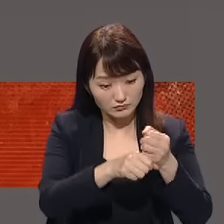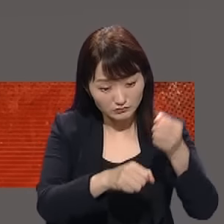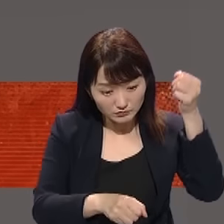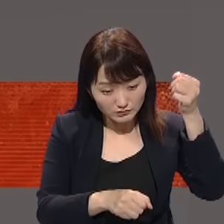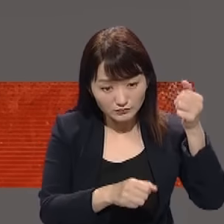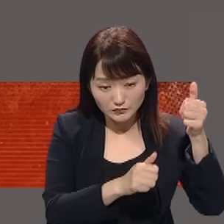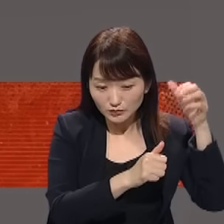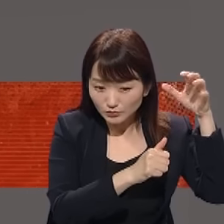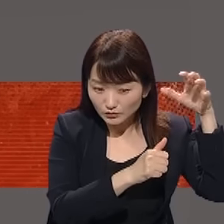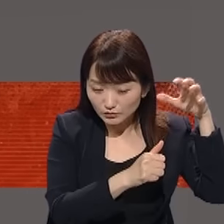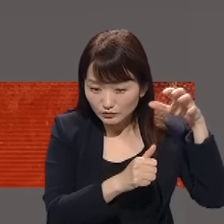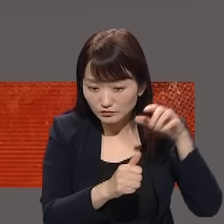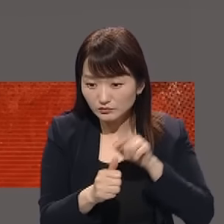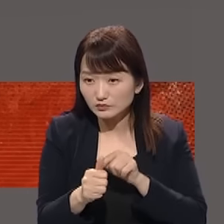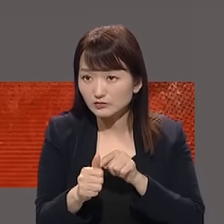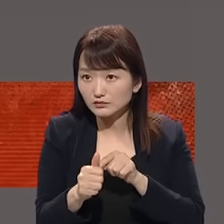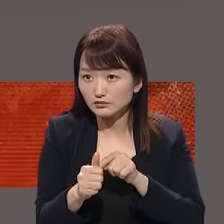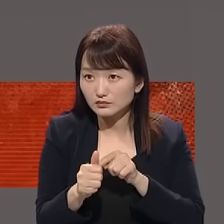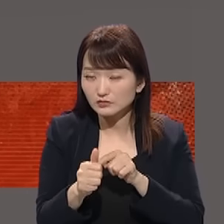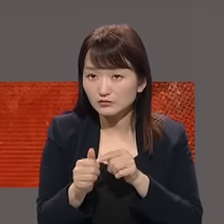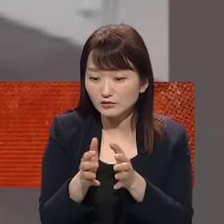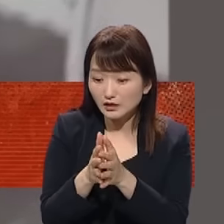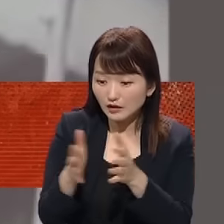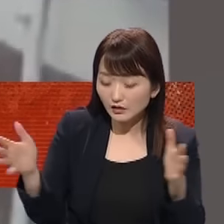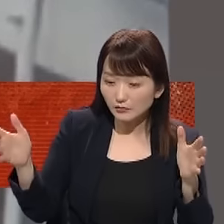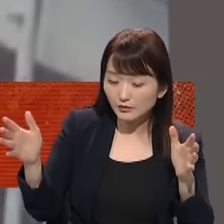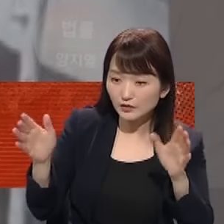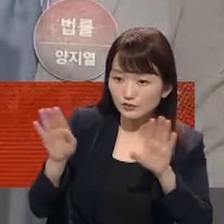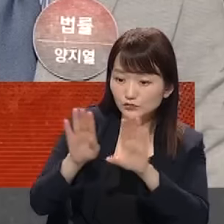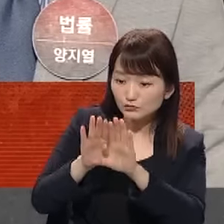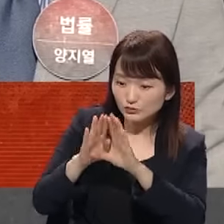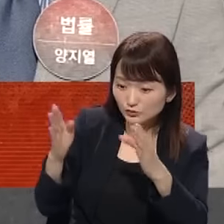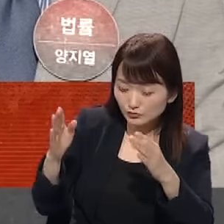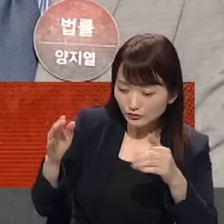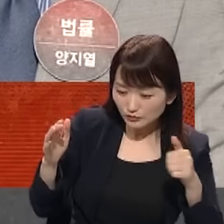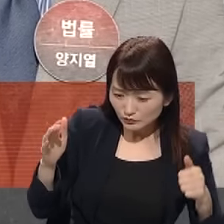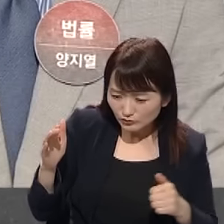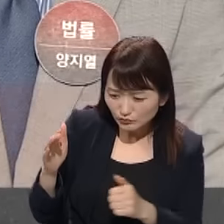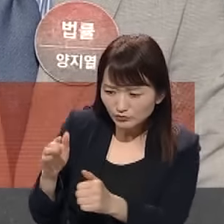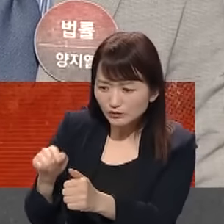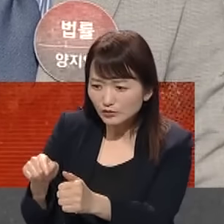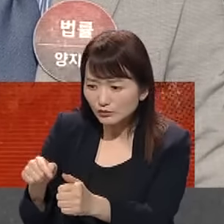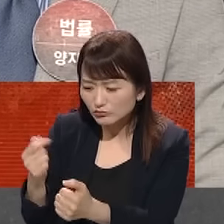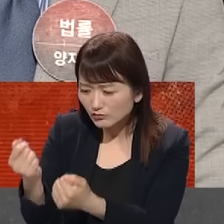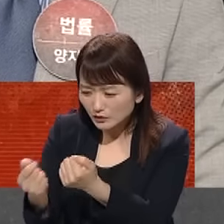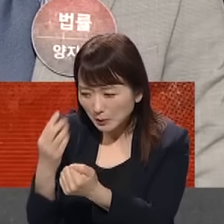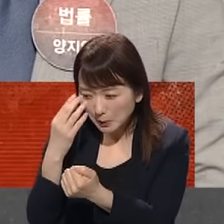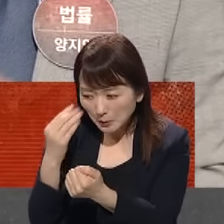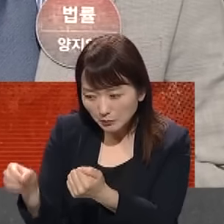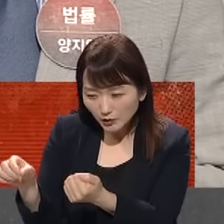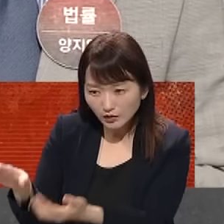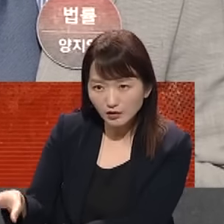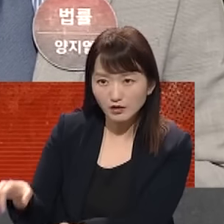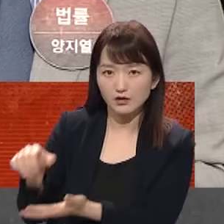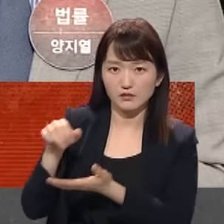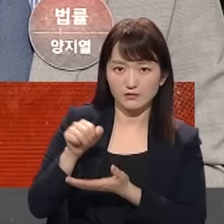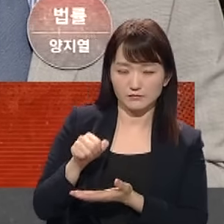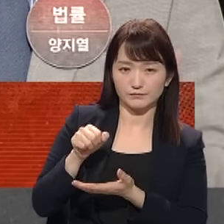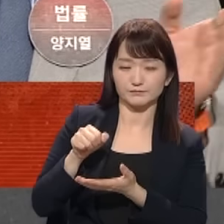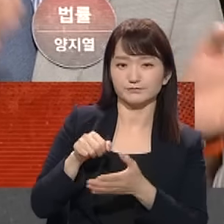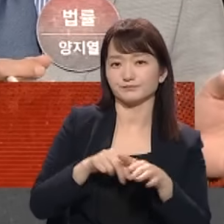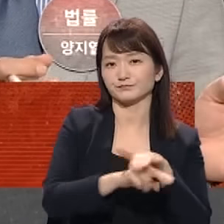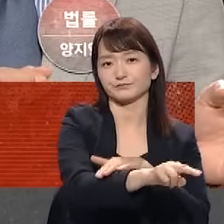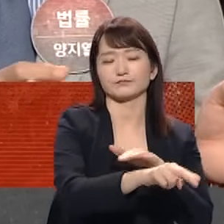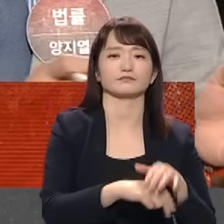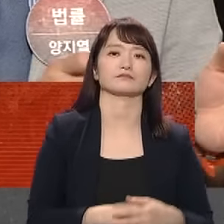남성이 아파트 현관 안에 놓여있던 자전거를 가져간 거예요. 거기 어떻게 있는 걸 알았는지 모르겠는데 피해자는 평소에는